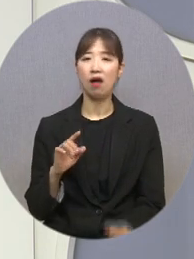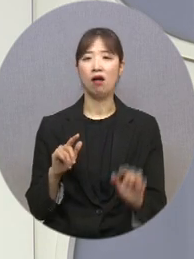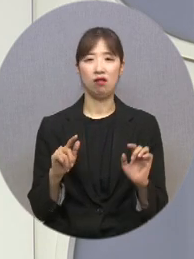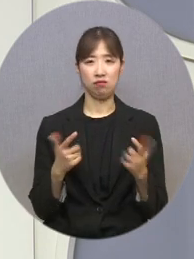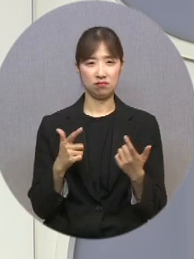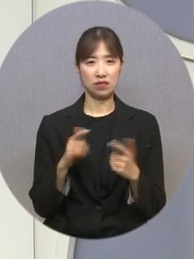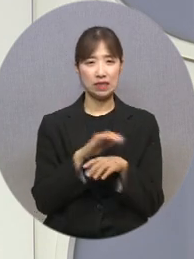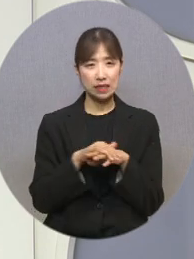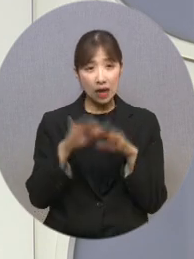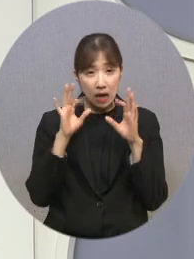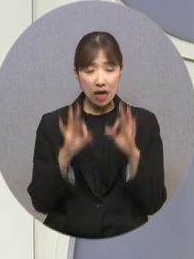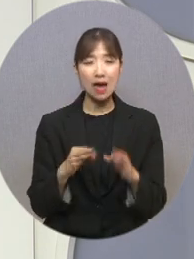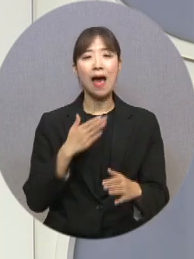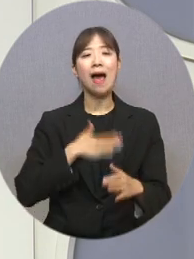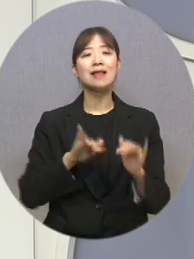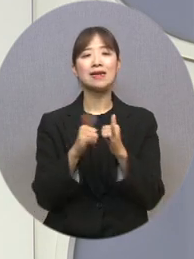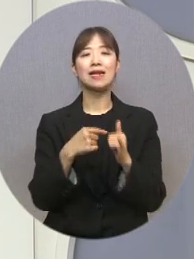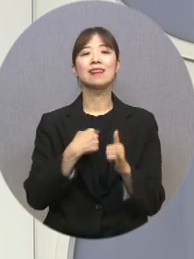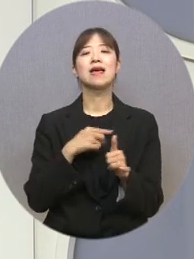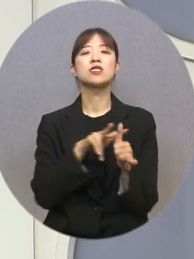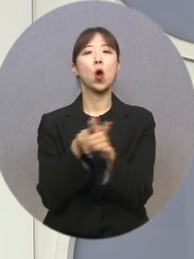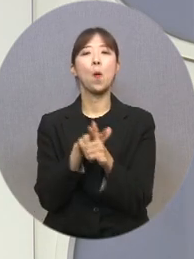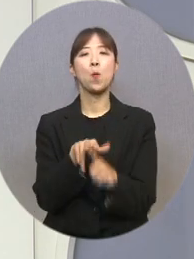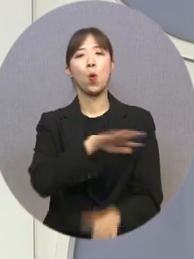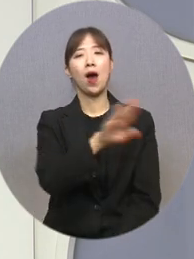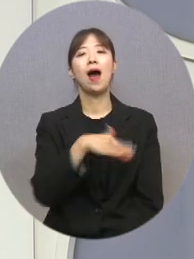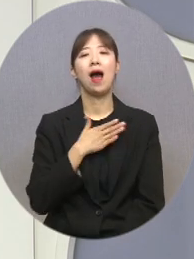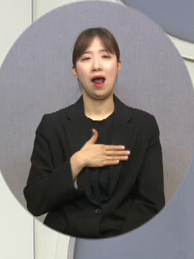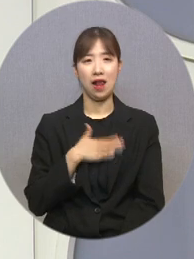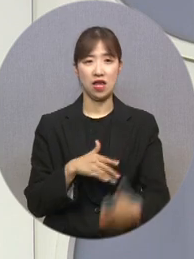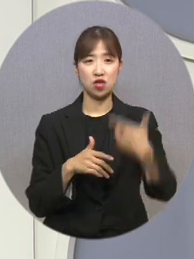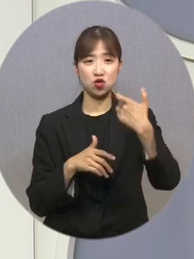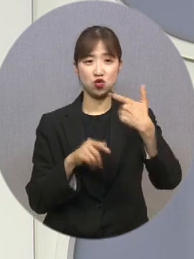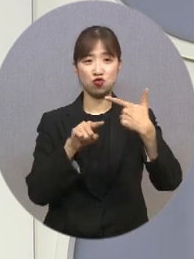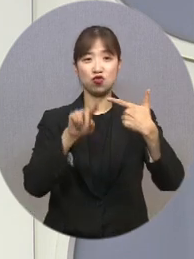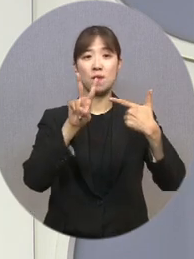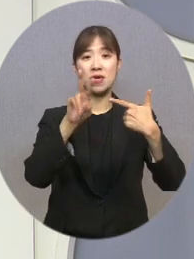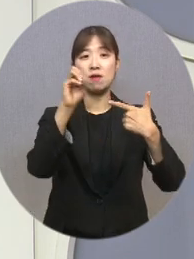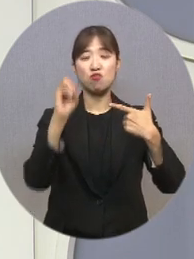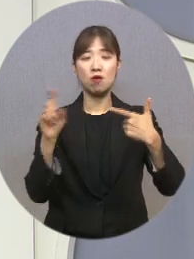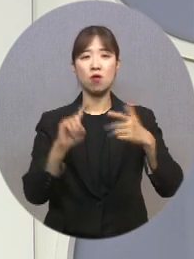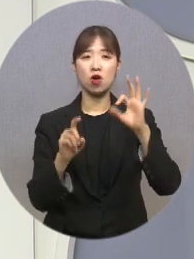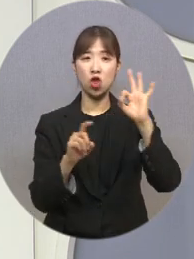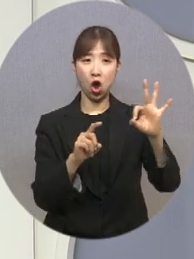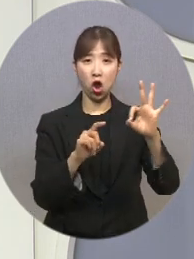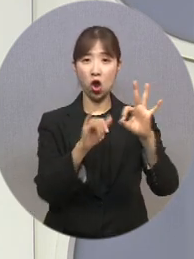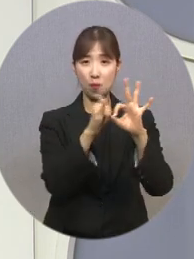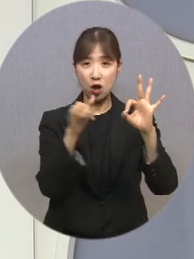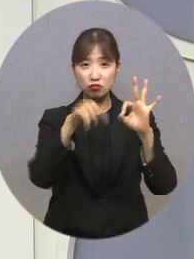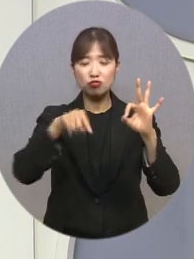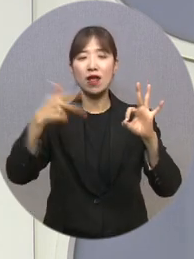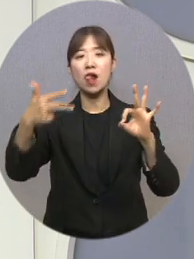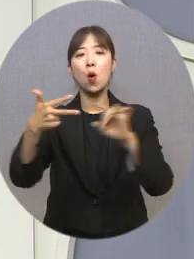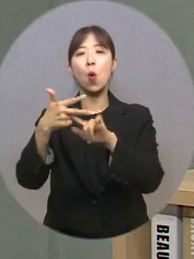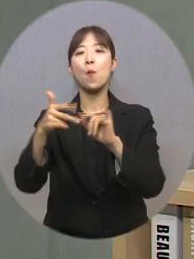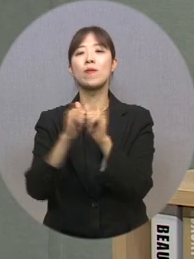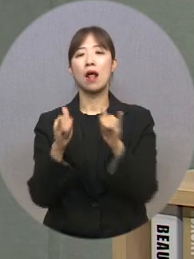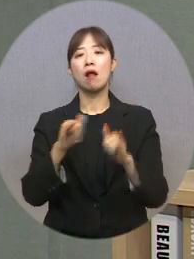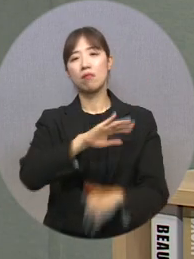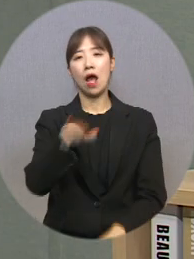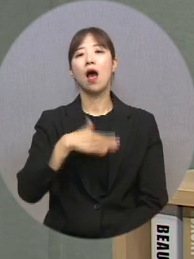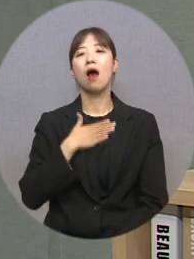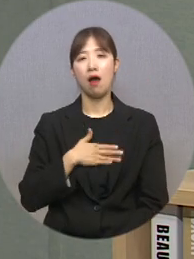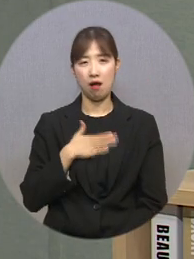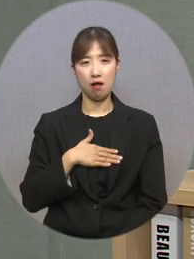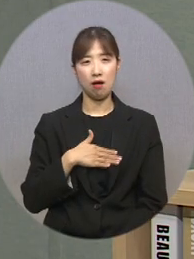보면 아는 사람은 나에 대한 정보를 많이 가지고 있거든요. 66.2%는 10명 중에서 7명은 다 아는 사람이라는 거죠. 네.